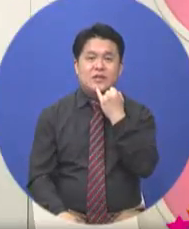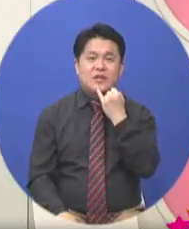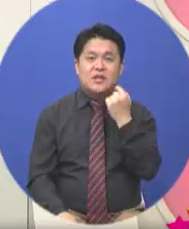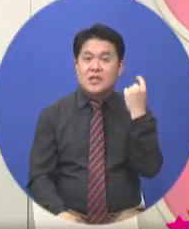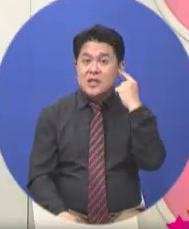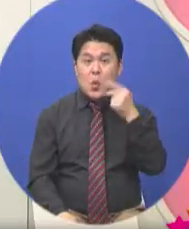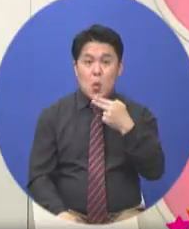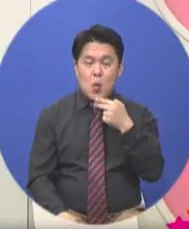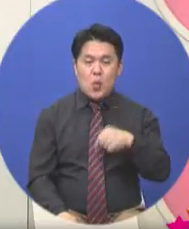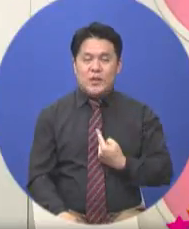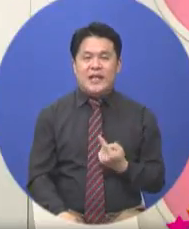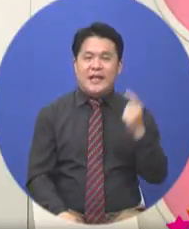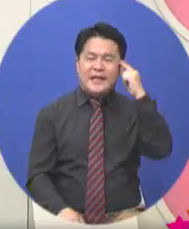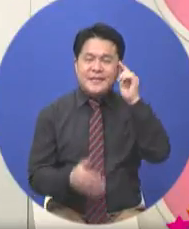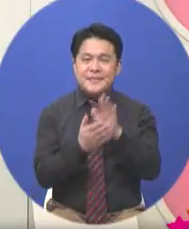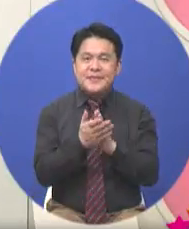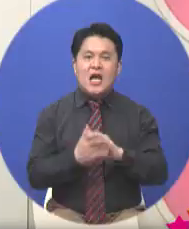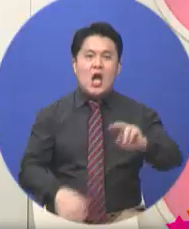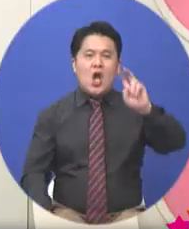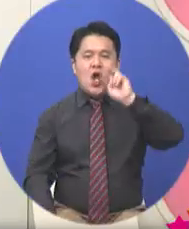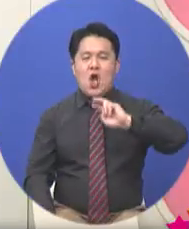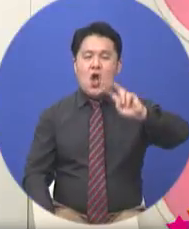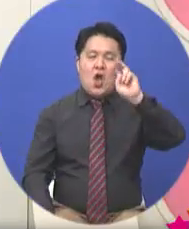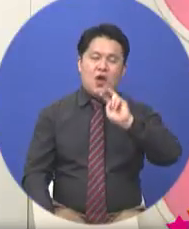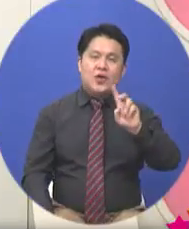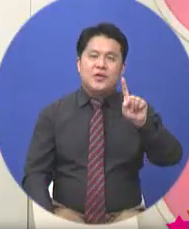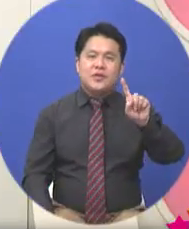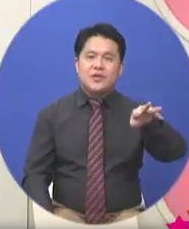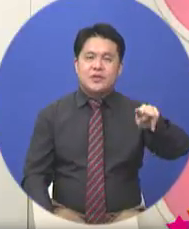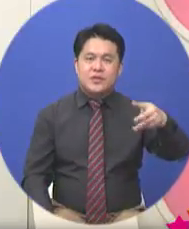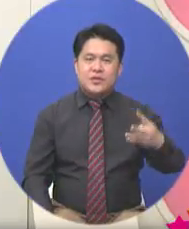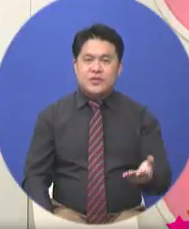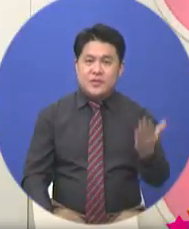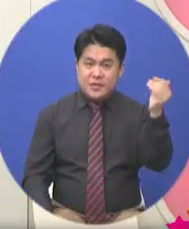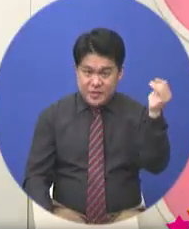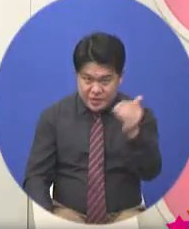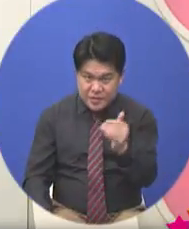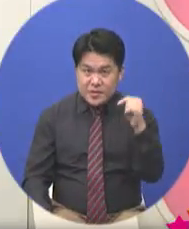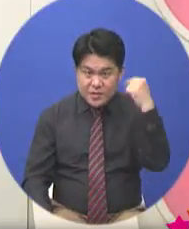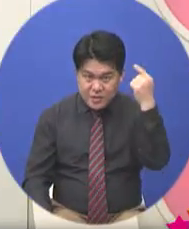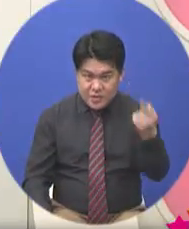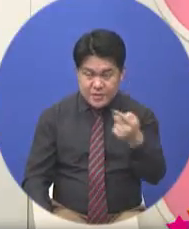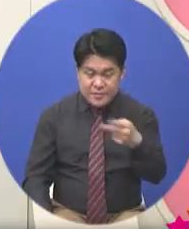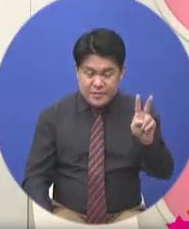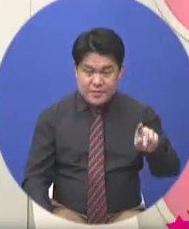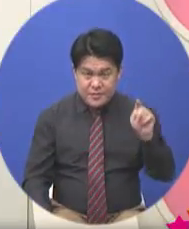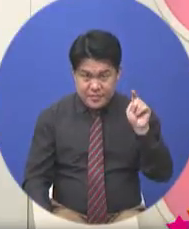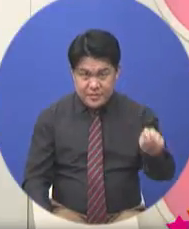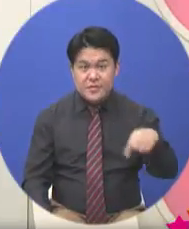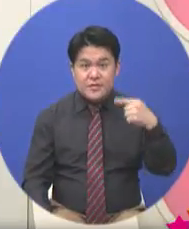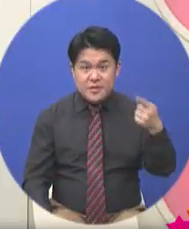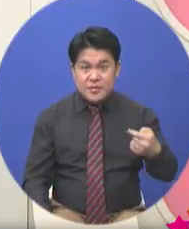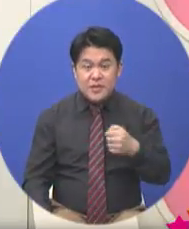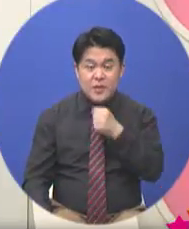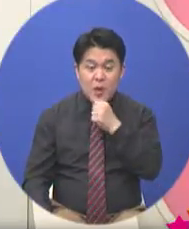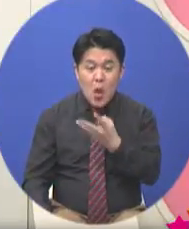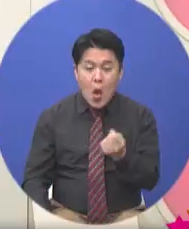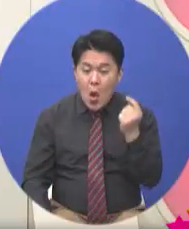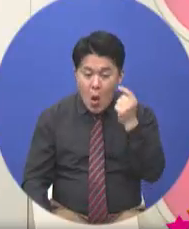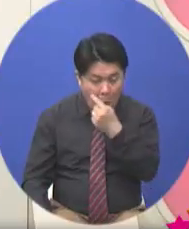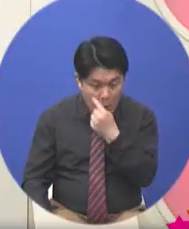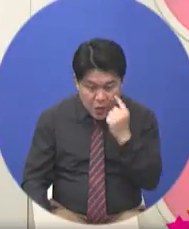없이 노래 1절 이상 똑같이 부르신 후에 우물정자 버튼 누르시고 저희와 함께 점수